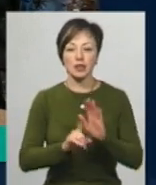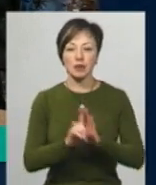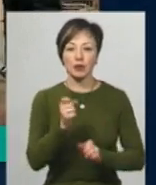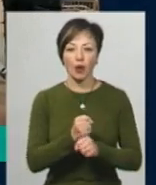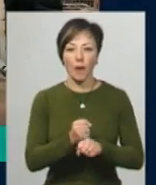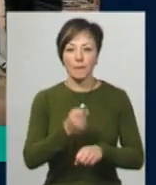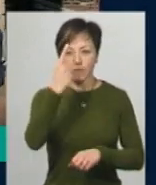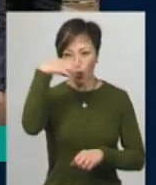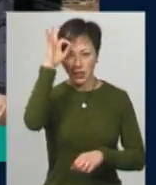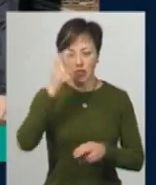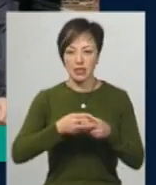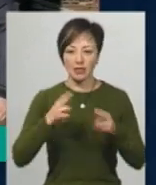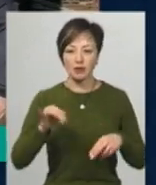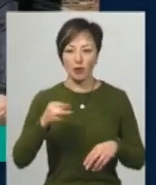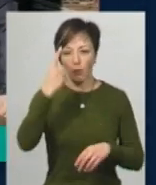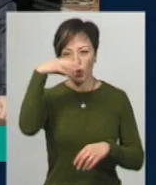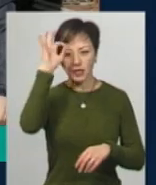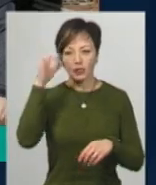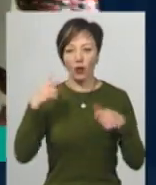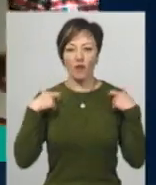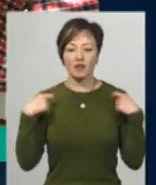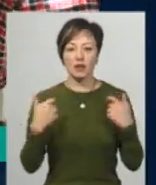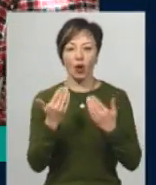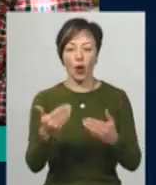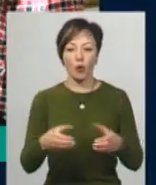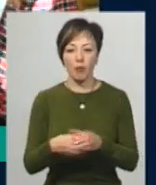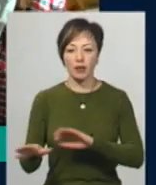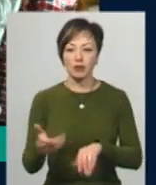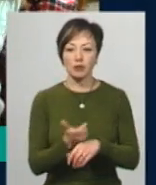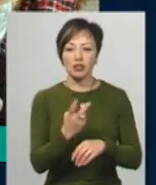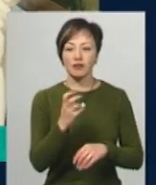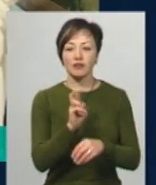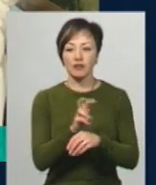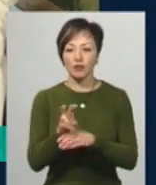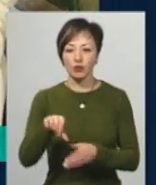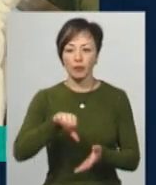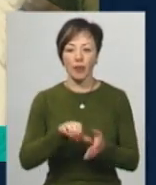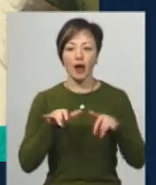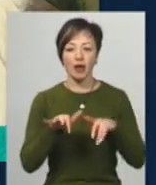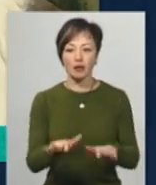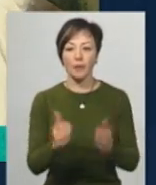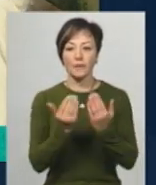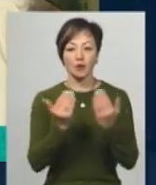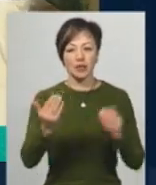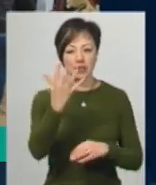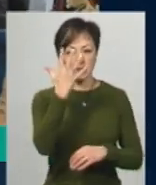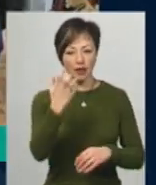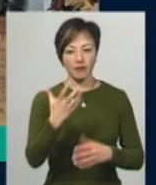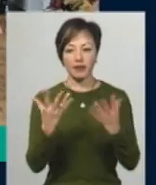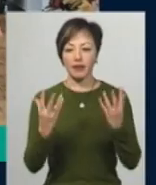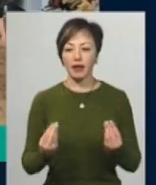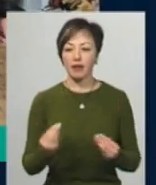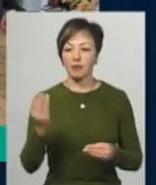запрацювала поліцейська станція та поліцейський офіцер громади. Більше 200 відвідувачів взяли участь у акції «Museum Selfie Day» у